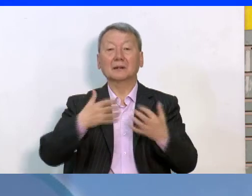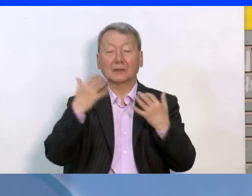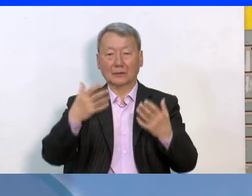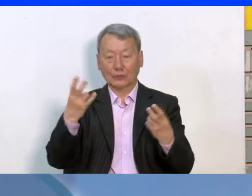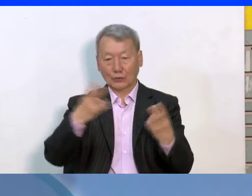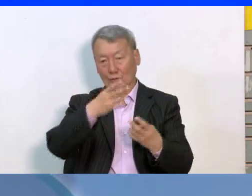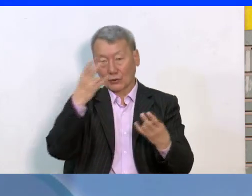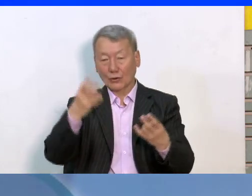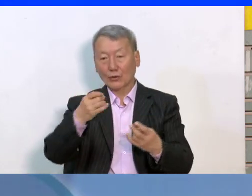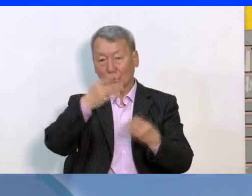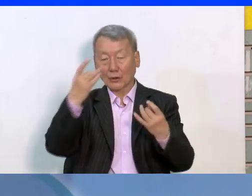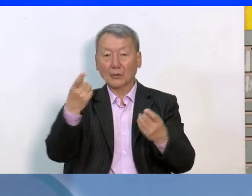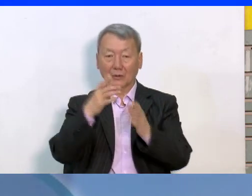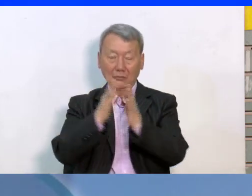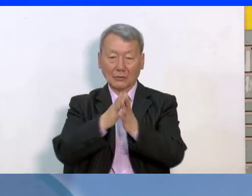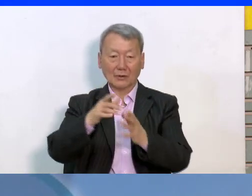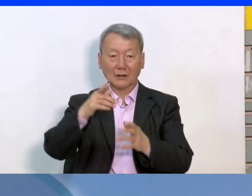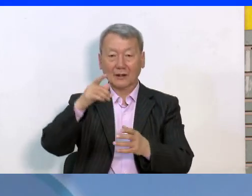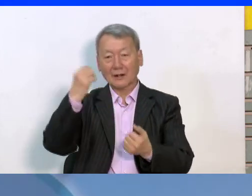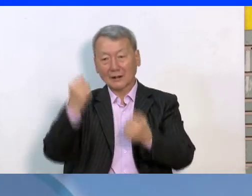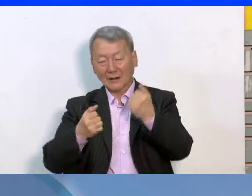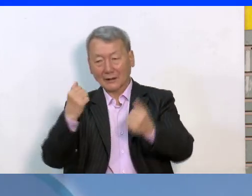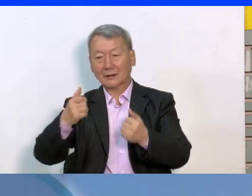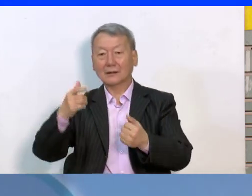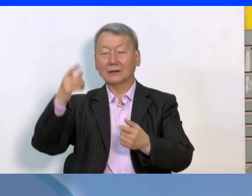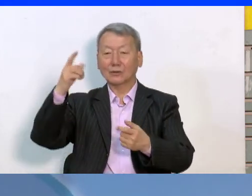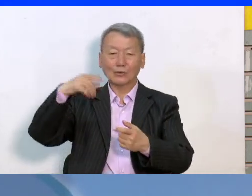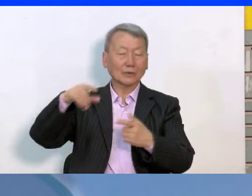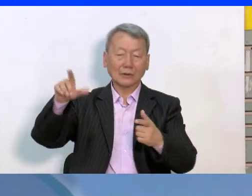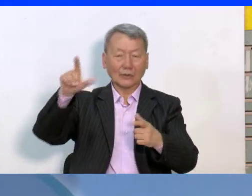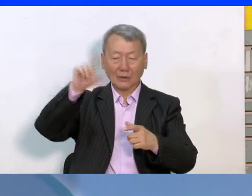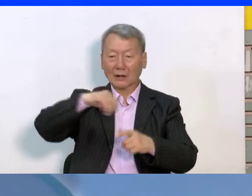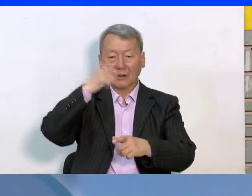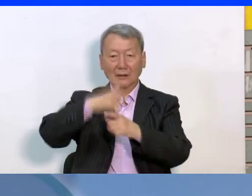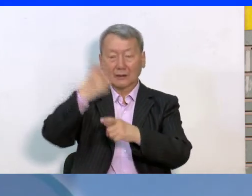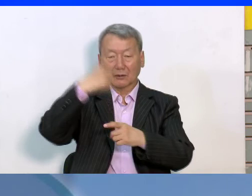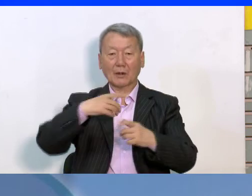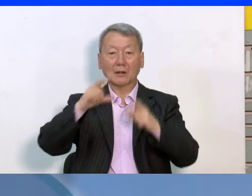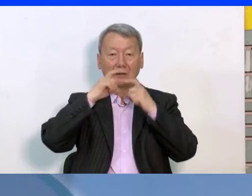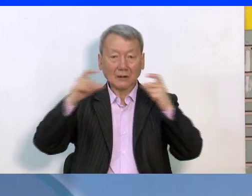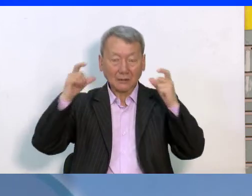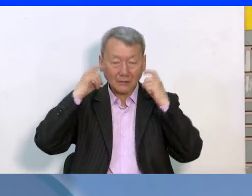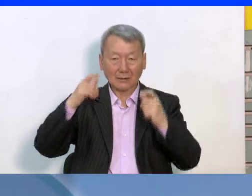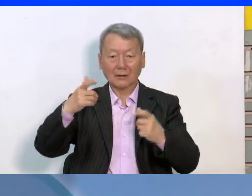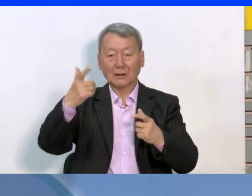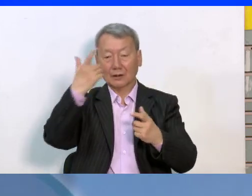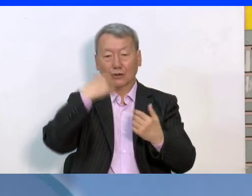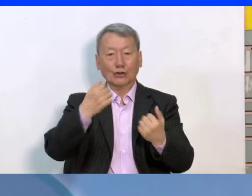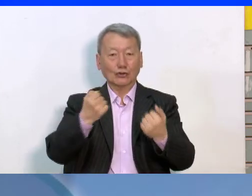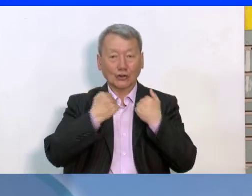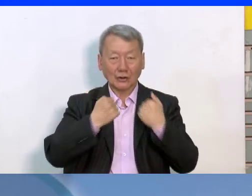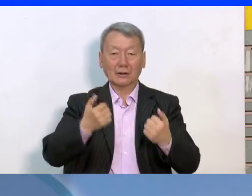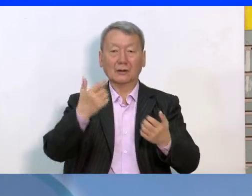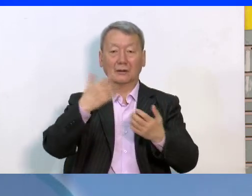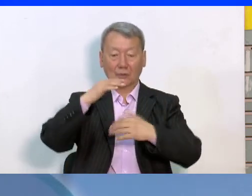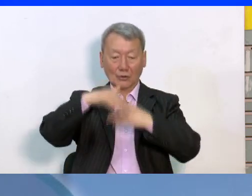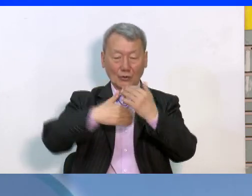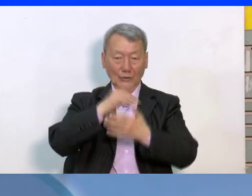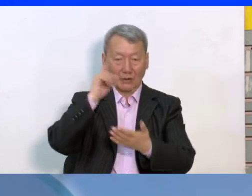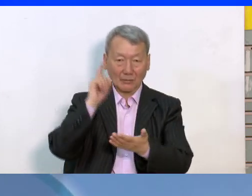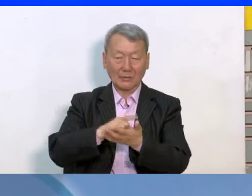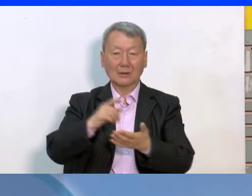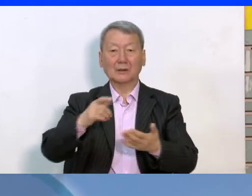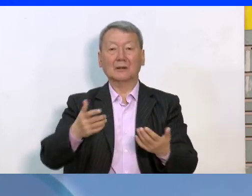кетем. Ошондуктан сак болуңуздар жана дистанцияны кармаңыздар. Бет капты кийиш керек, дезинфекциялык иштерди кылыш